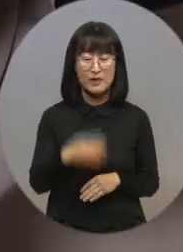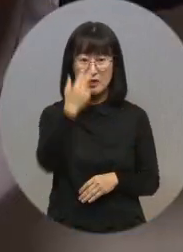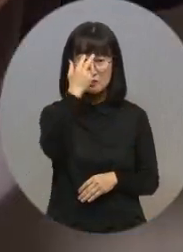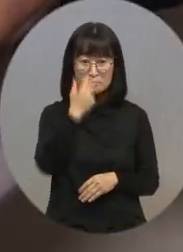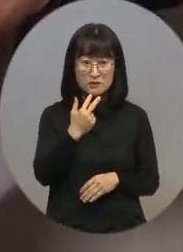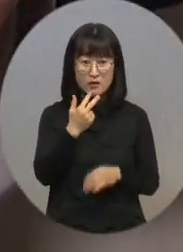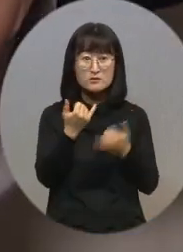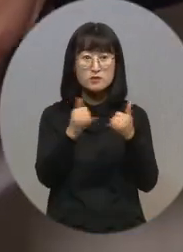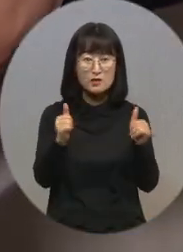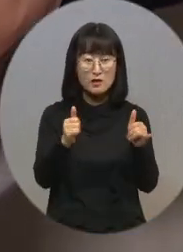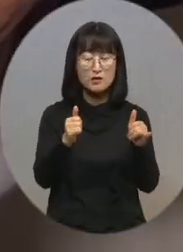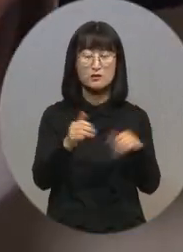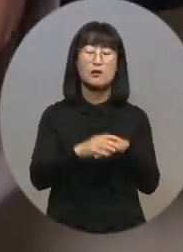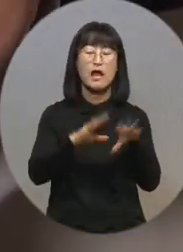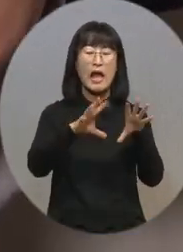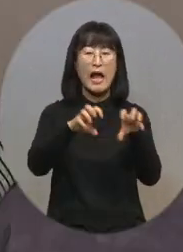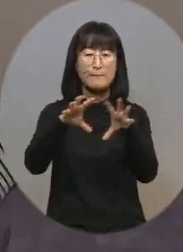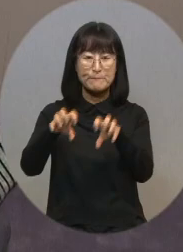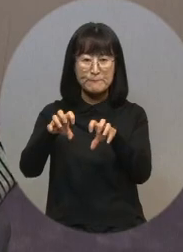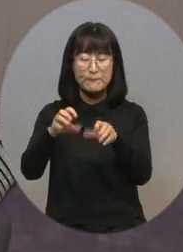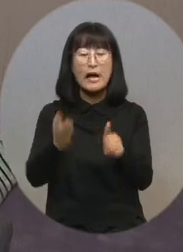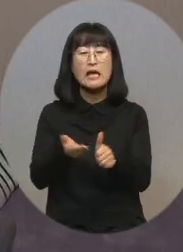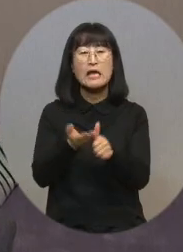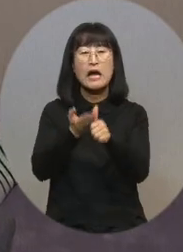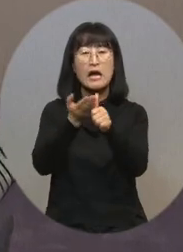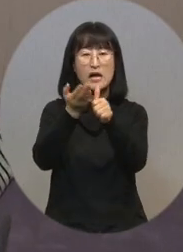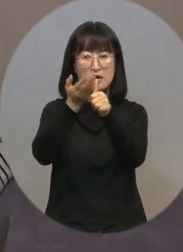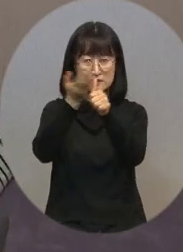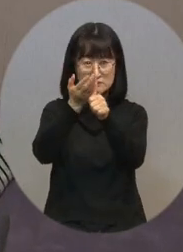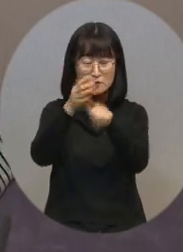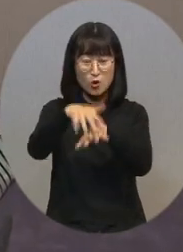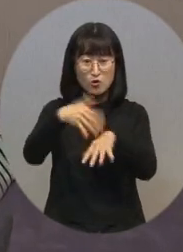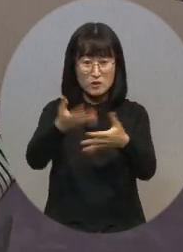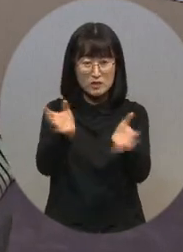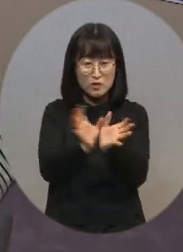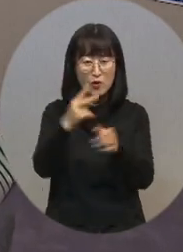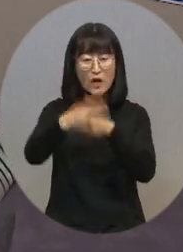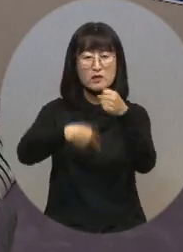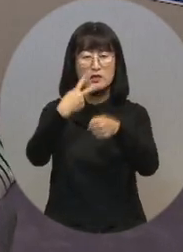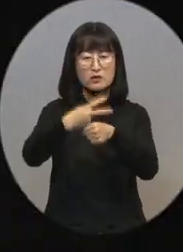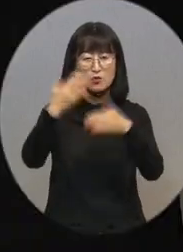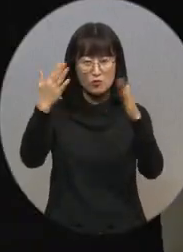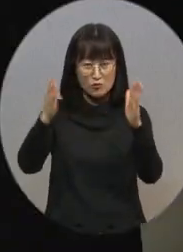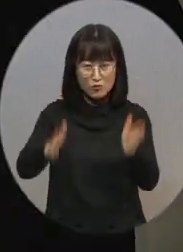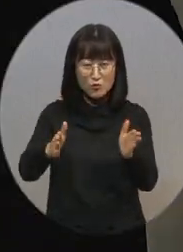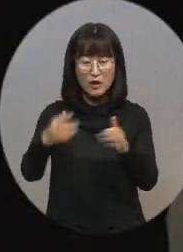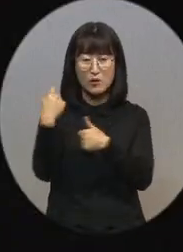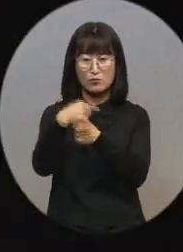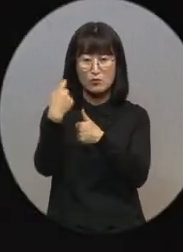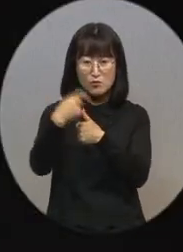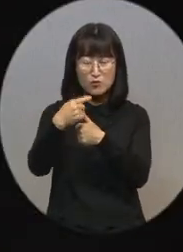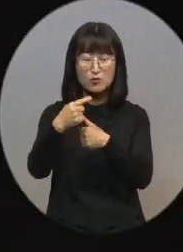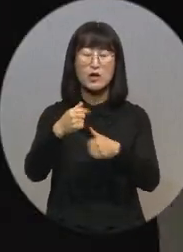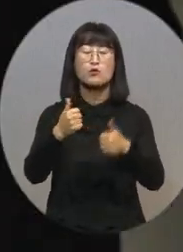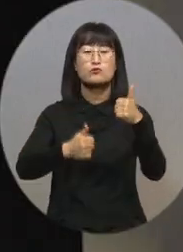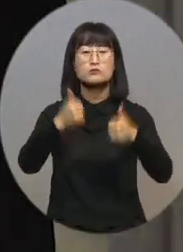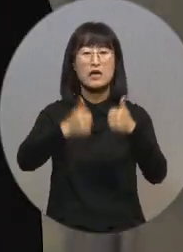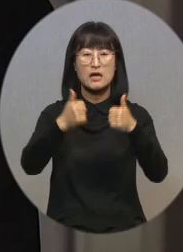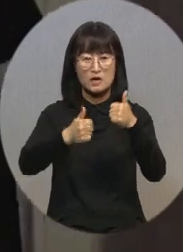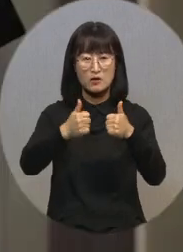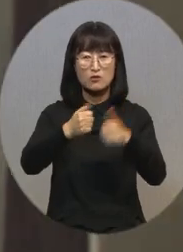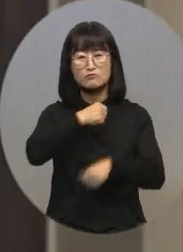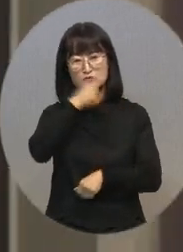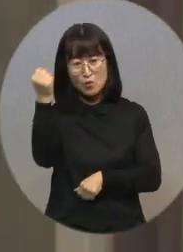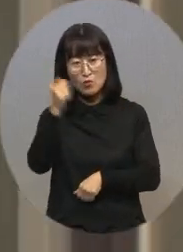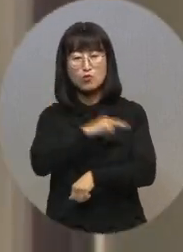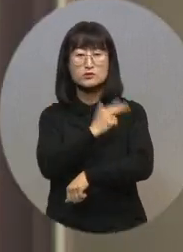시각장애인 안마사들은 안마사 전문 양성 기관에서 2년 이상 교육 과정을 이수하고 자격 시험을 통과한